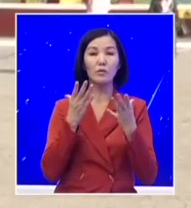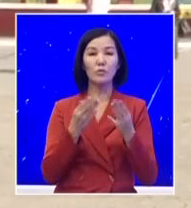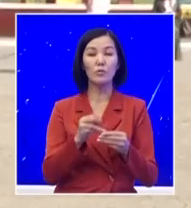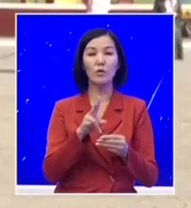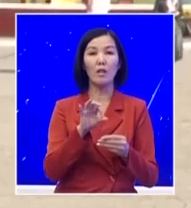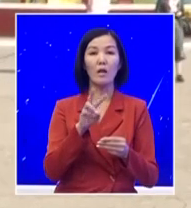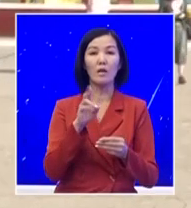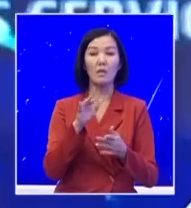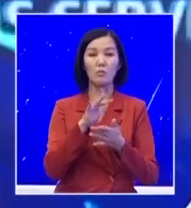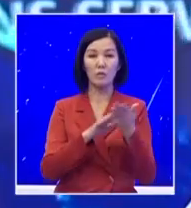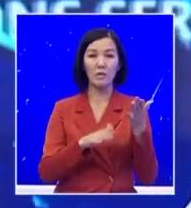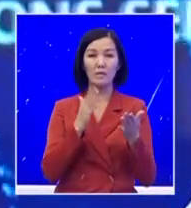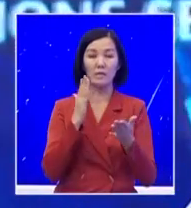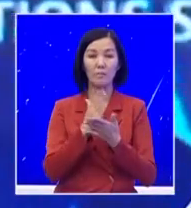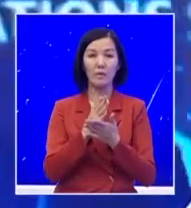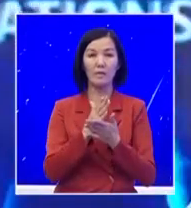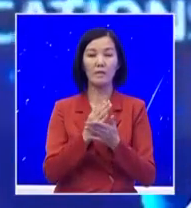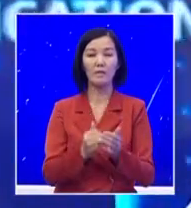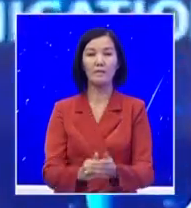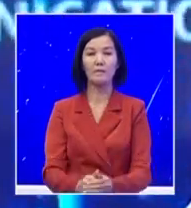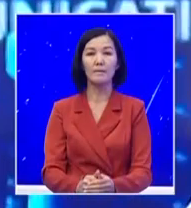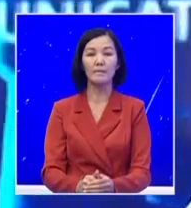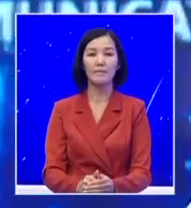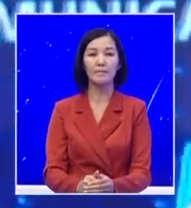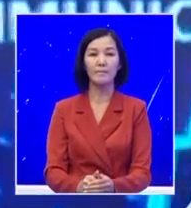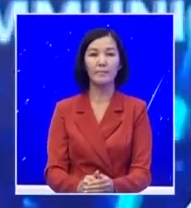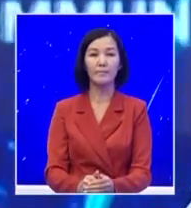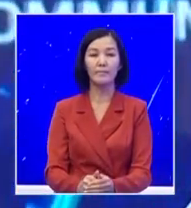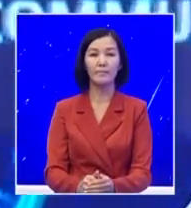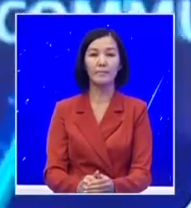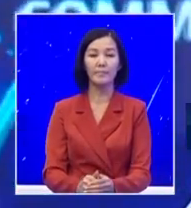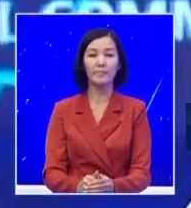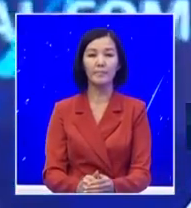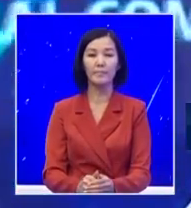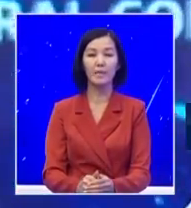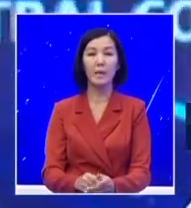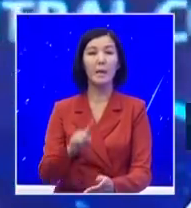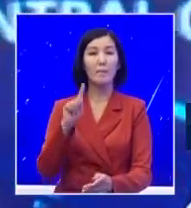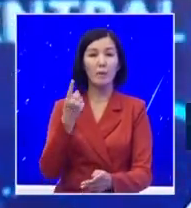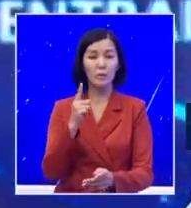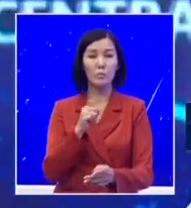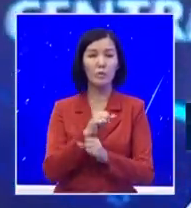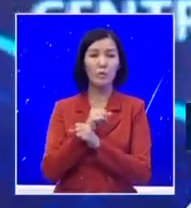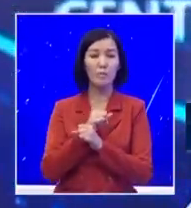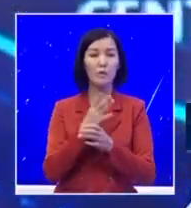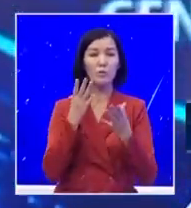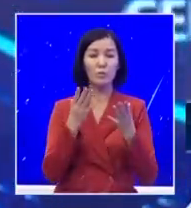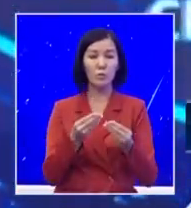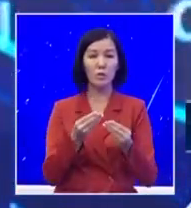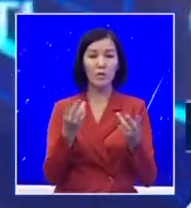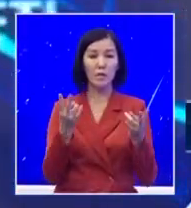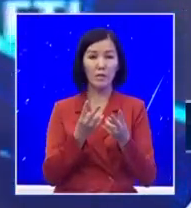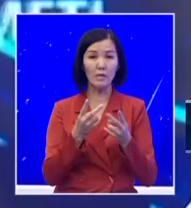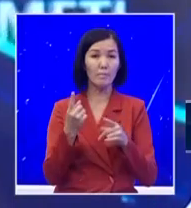жалғаса береді. Себебі? Первая задача перед нами, еще раз повторю. Не себепті демалыс күндері локдаунды сақтаймыз.